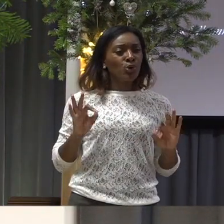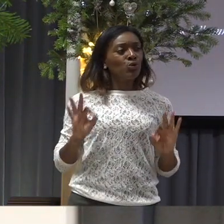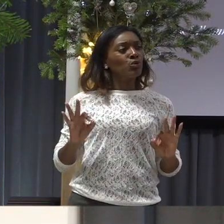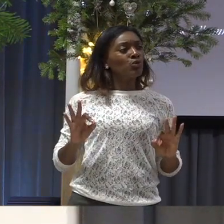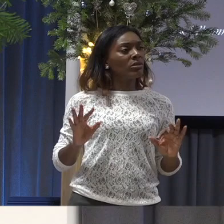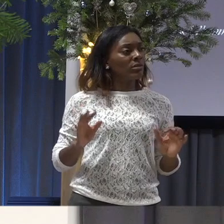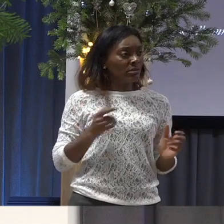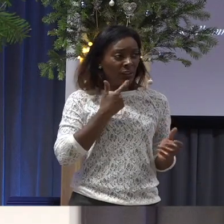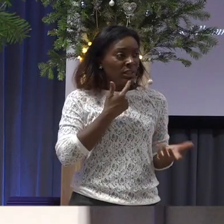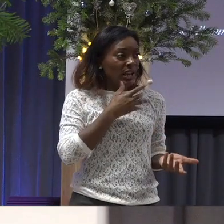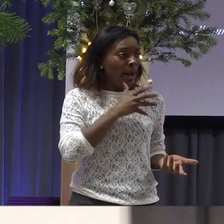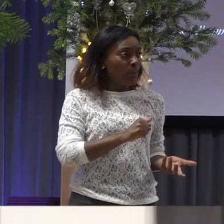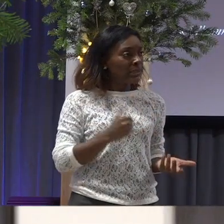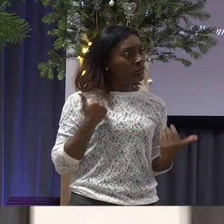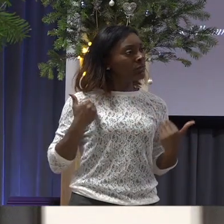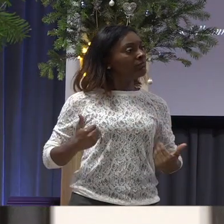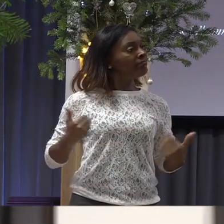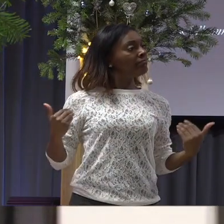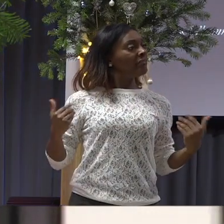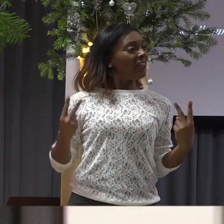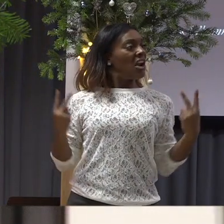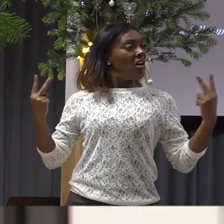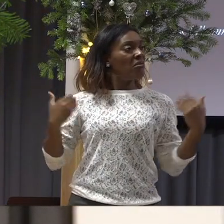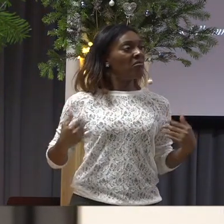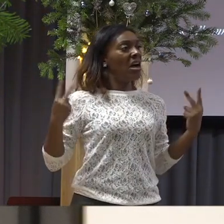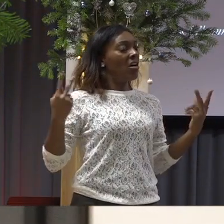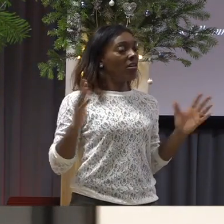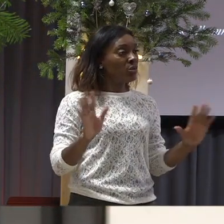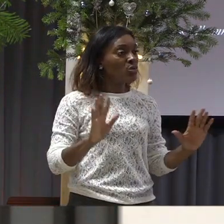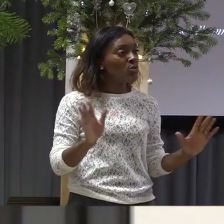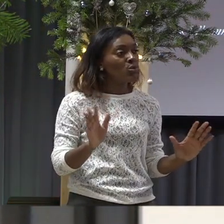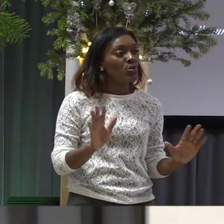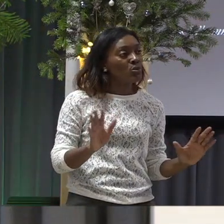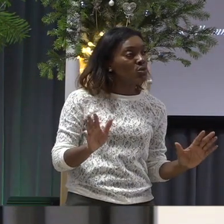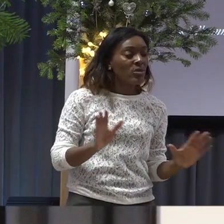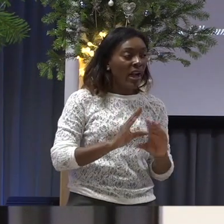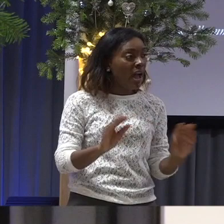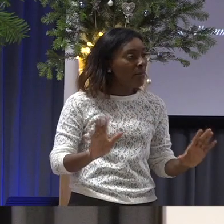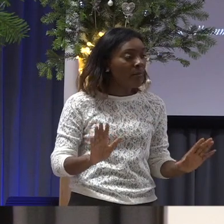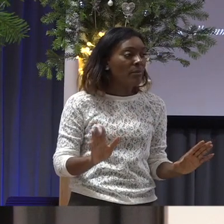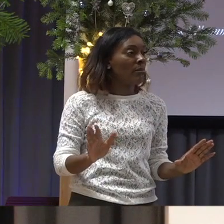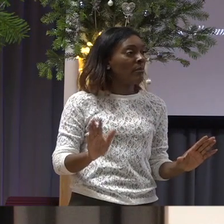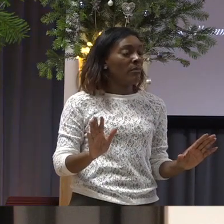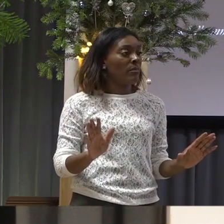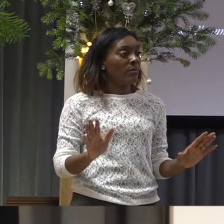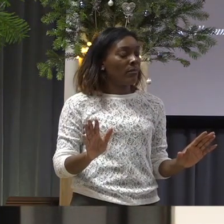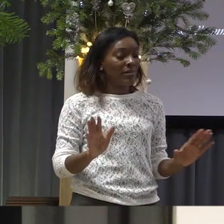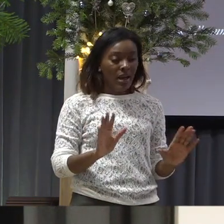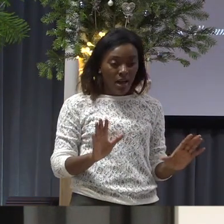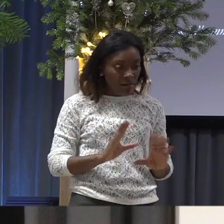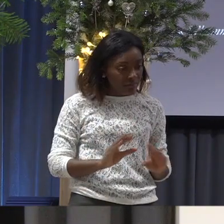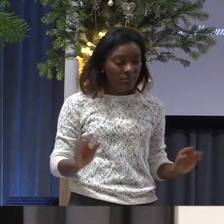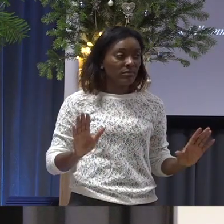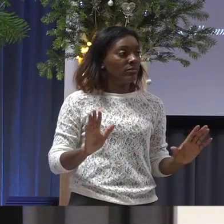se mettre une pression que Dieu ne te réclame même pas. Il y a des gens qui se mettent dans une condition, Dieu, mais